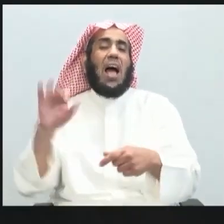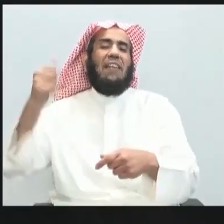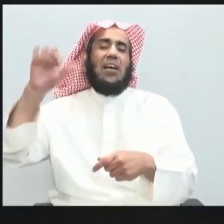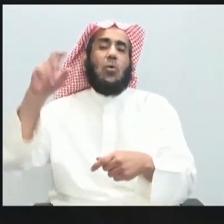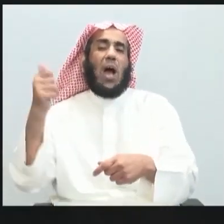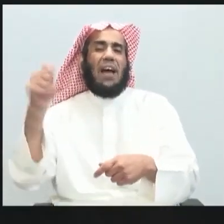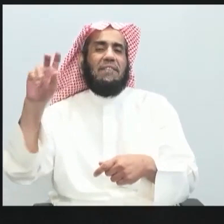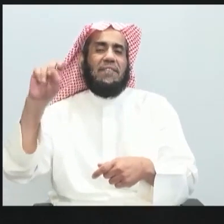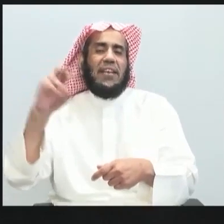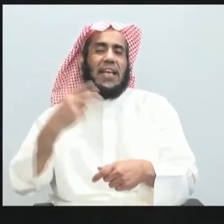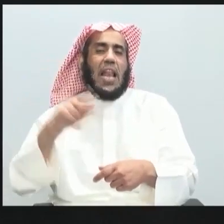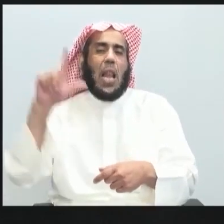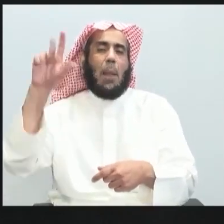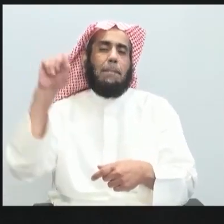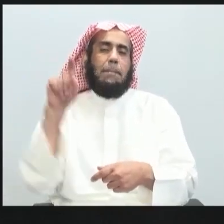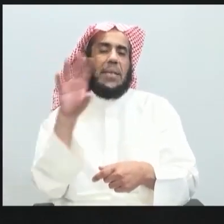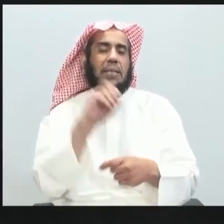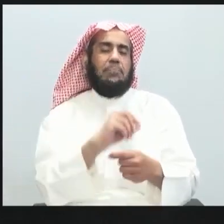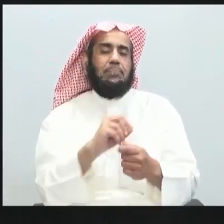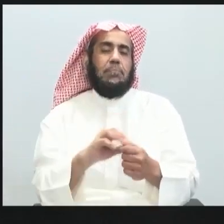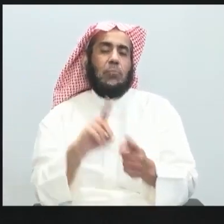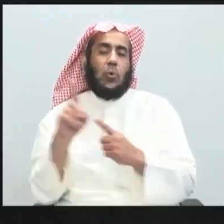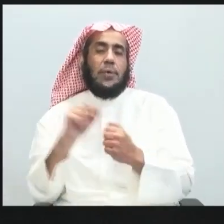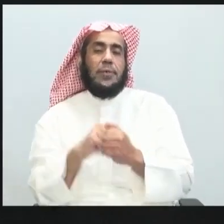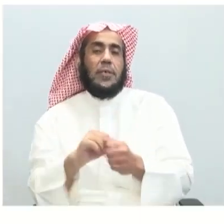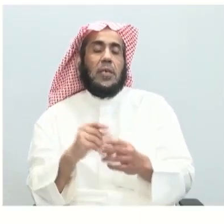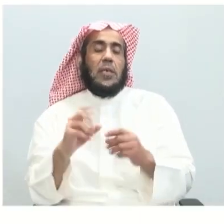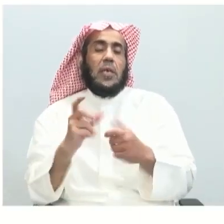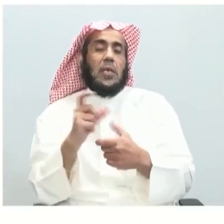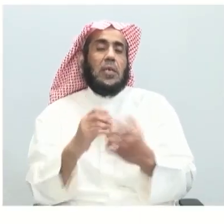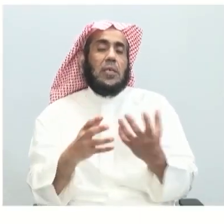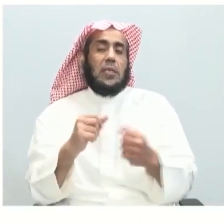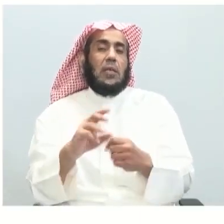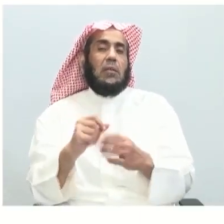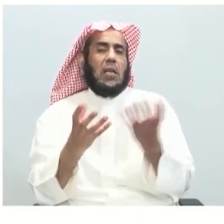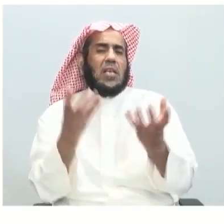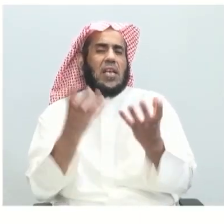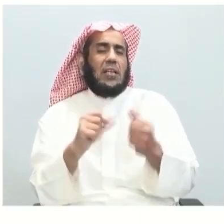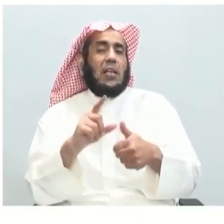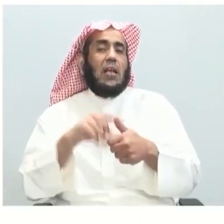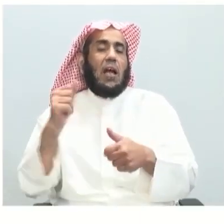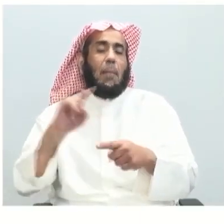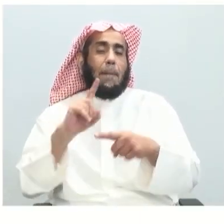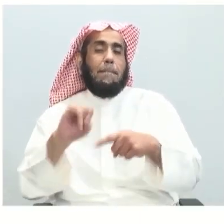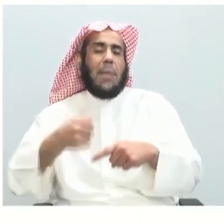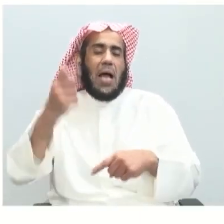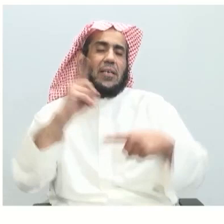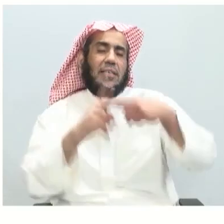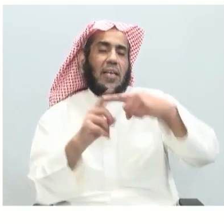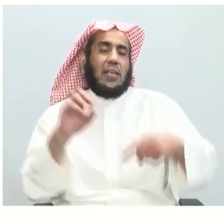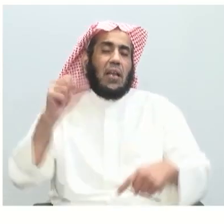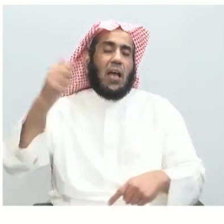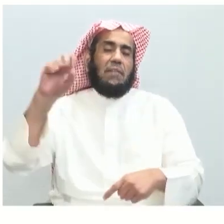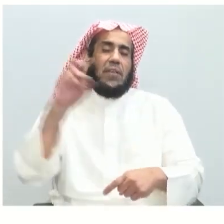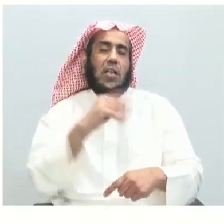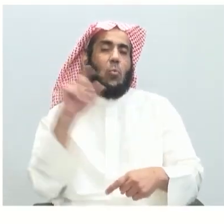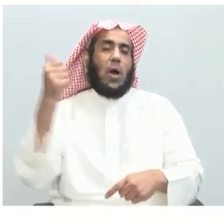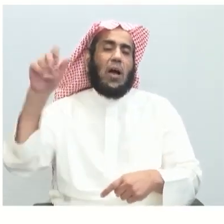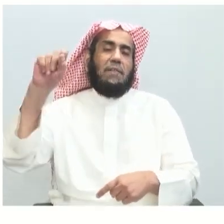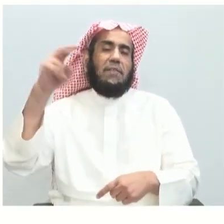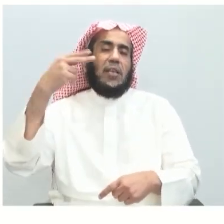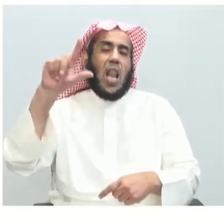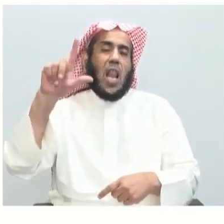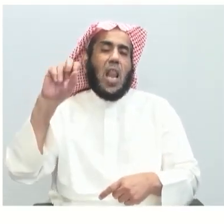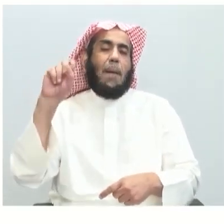وافعل وافعل ايضا هنا صيغه افعل اذا صيغه التعجب ماء زائد افعل وافعل بي